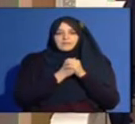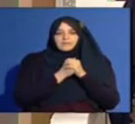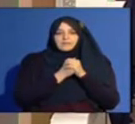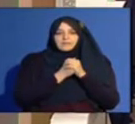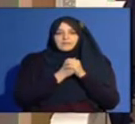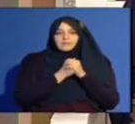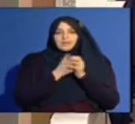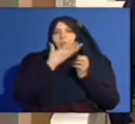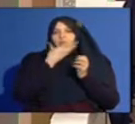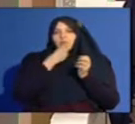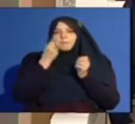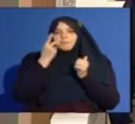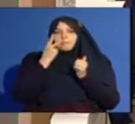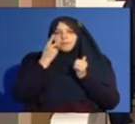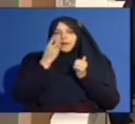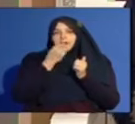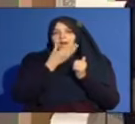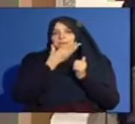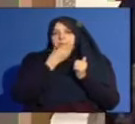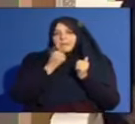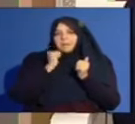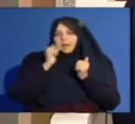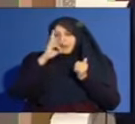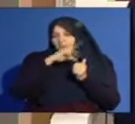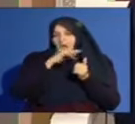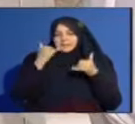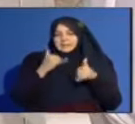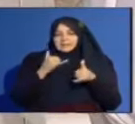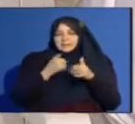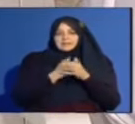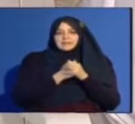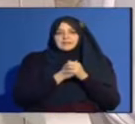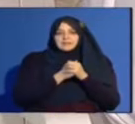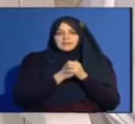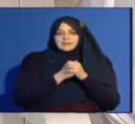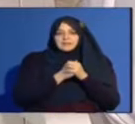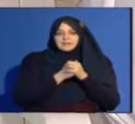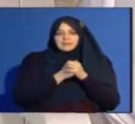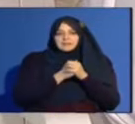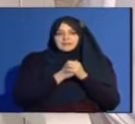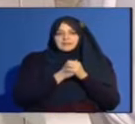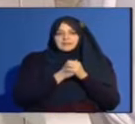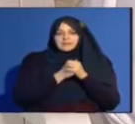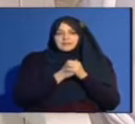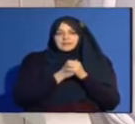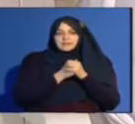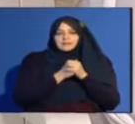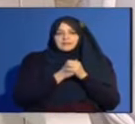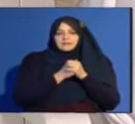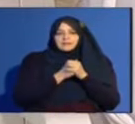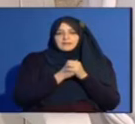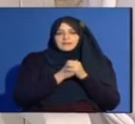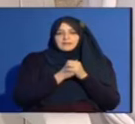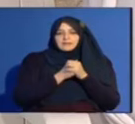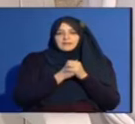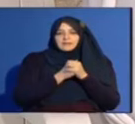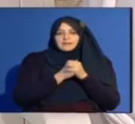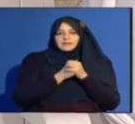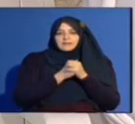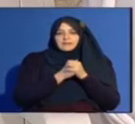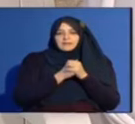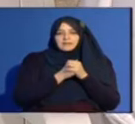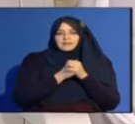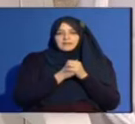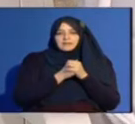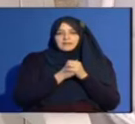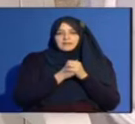عندي شيخي وعجوزتي ماتوا هنا يا ربي يرحمهم. عندك شيخك وعجوزتك ماتوا هنا؟ نعم. عندي شيخي